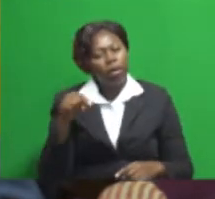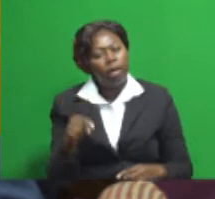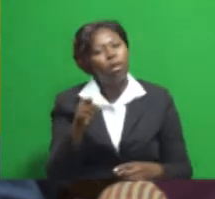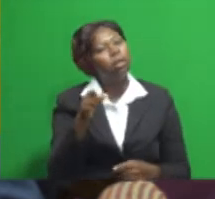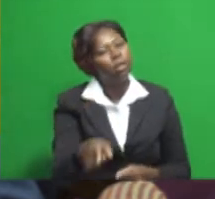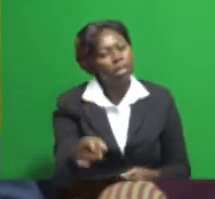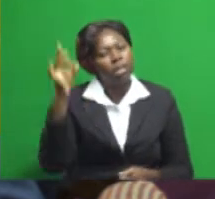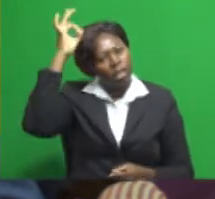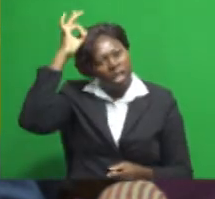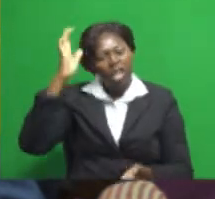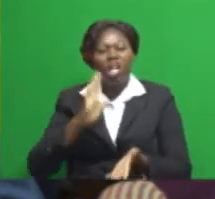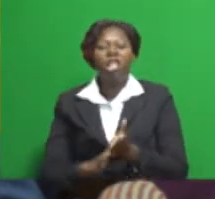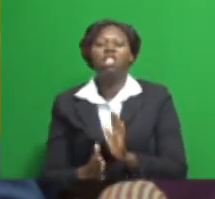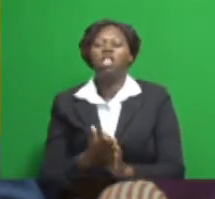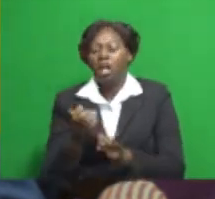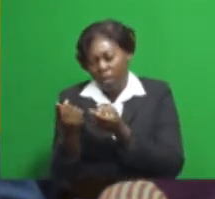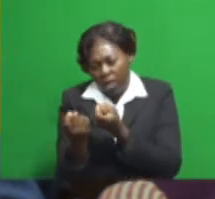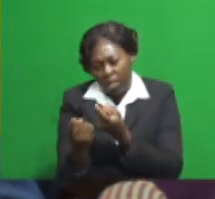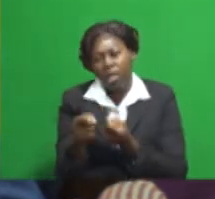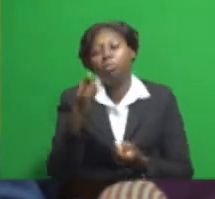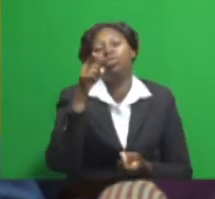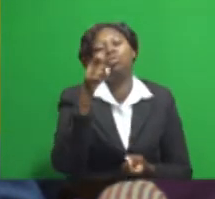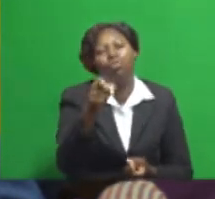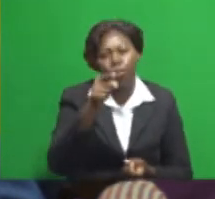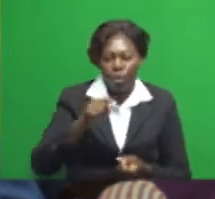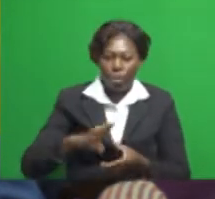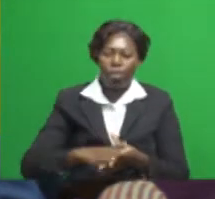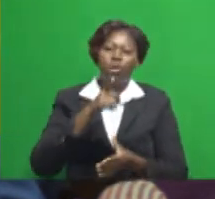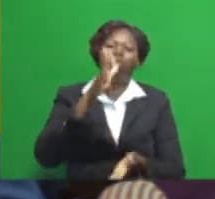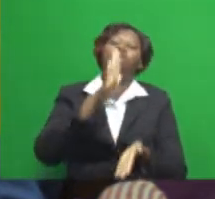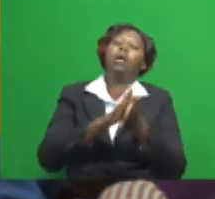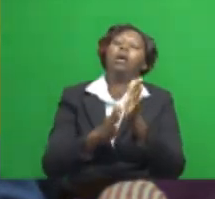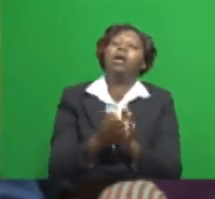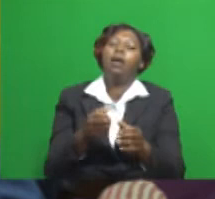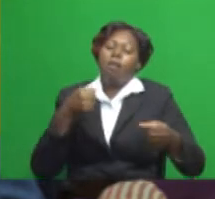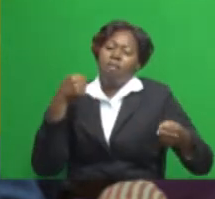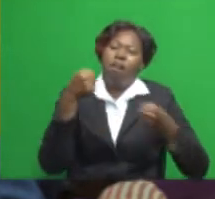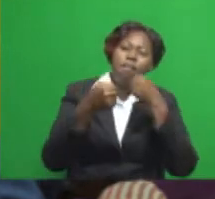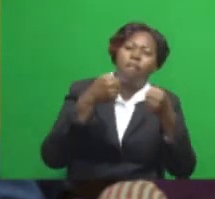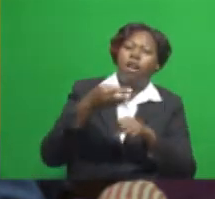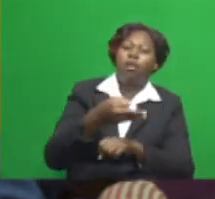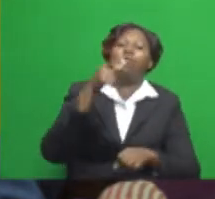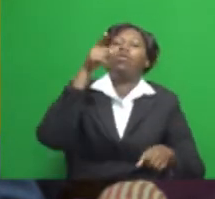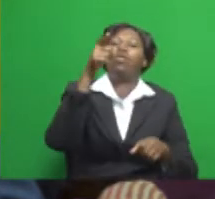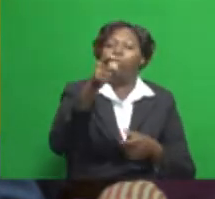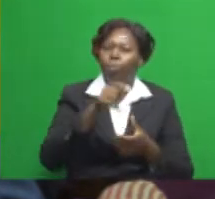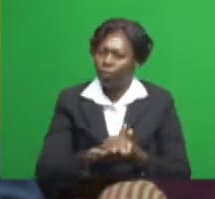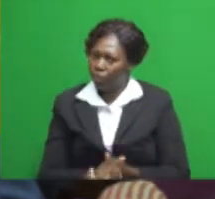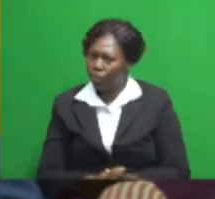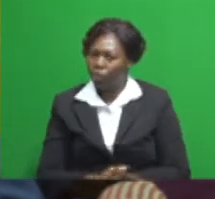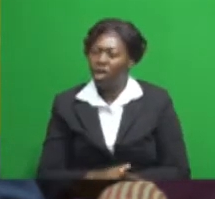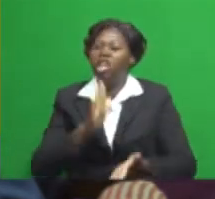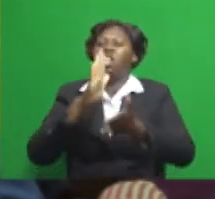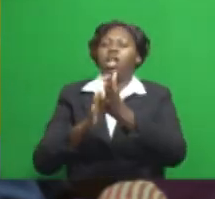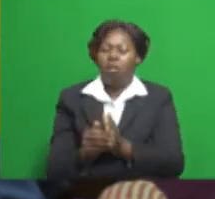ngarege kukunyengerai nekuti haagone kukurwirai pamaoko ake Hezekia ngarege kukuvimbisa ina